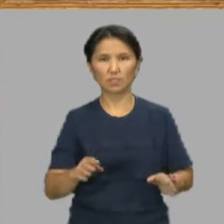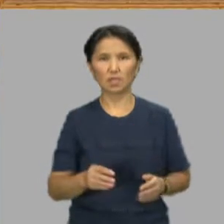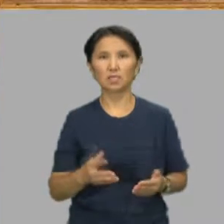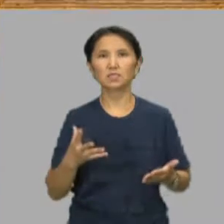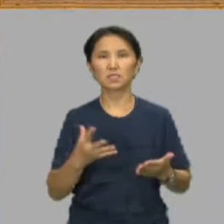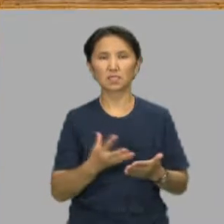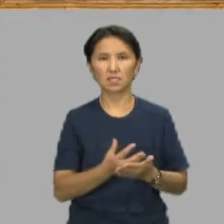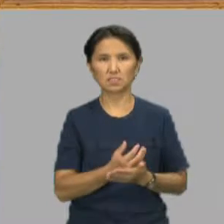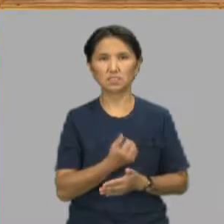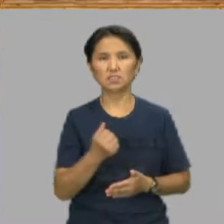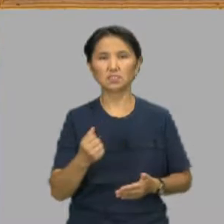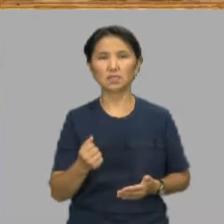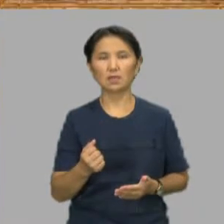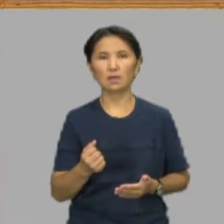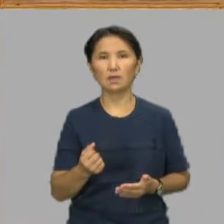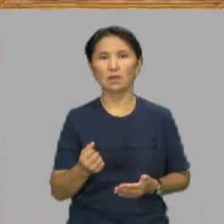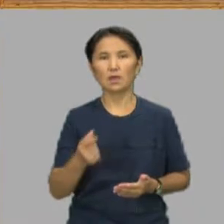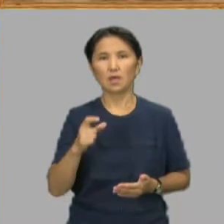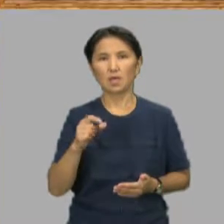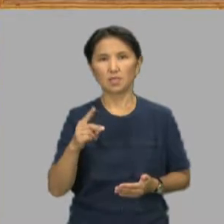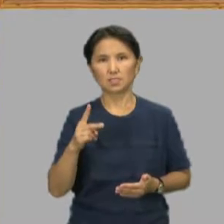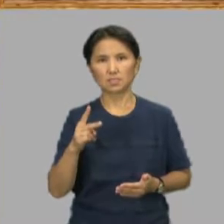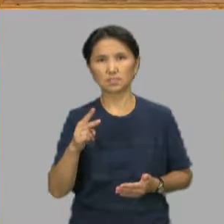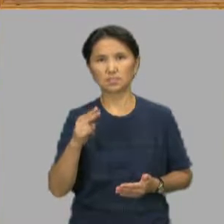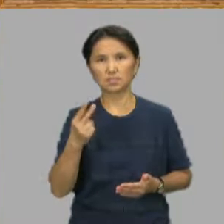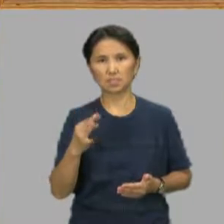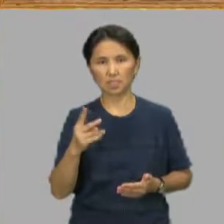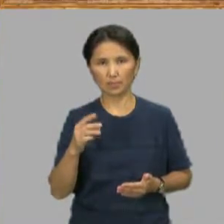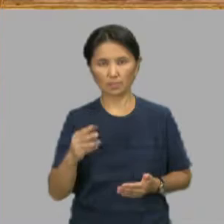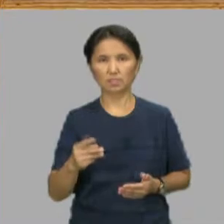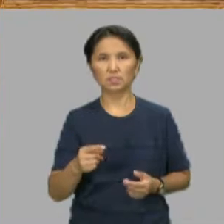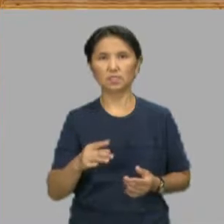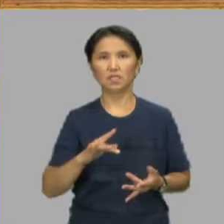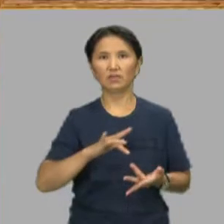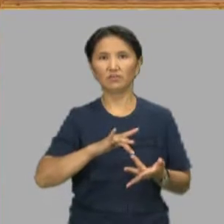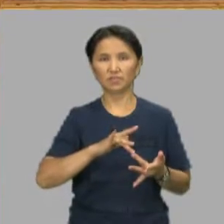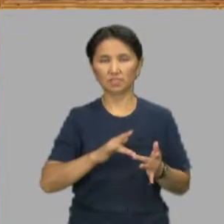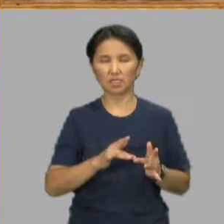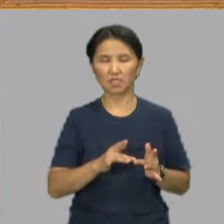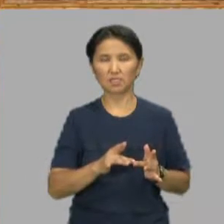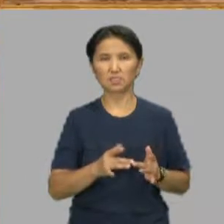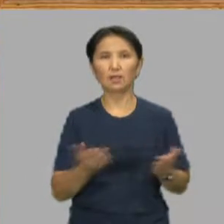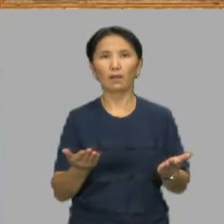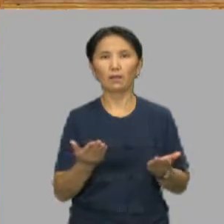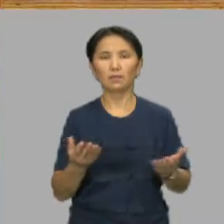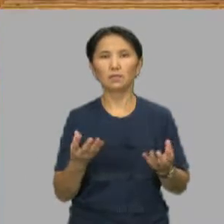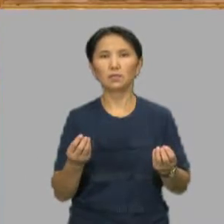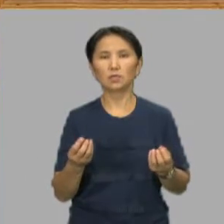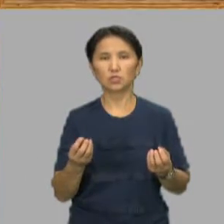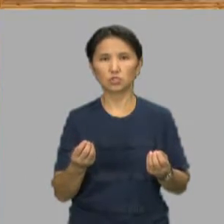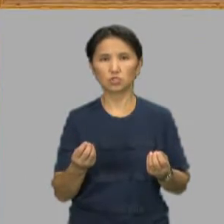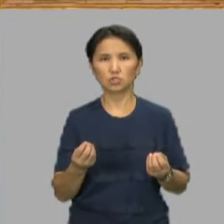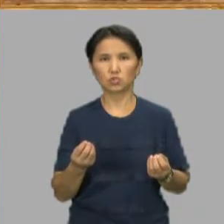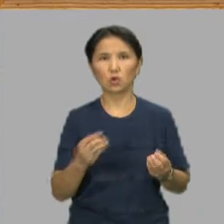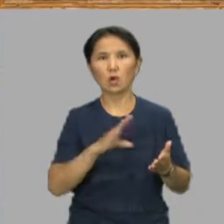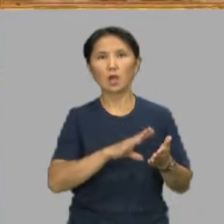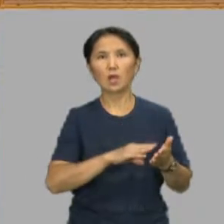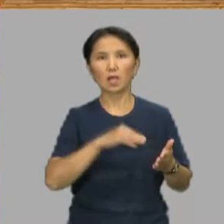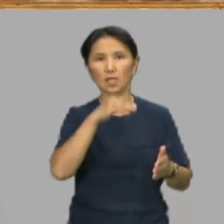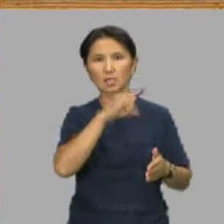Найдите в энциклопедии или в интернете, какие еще календари мы можем